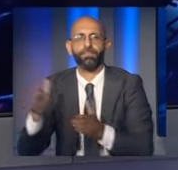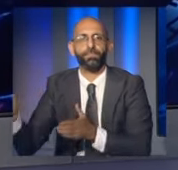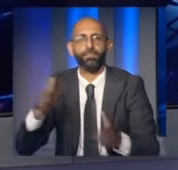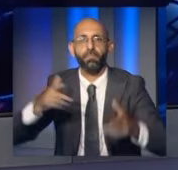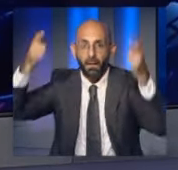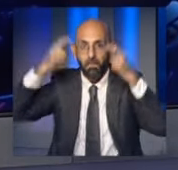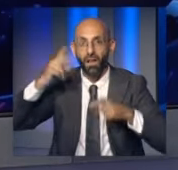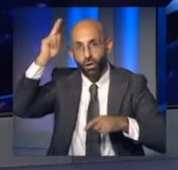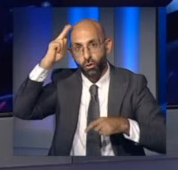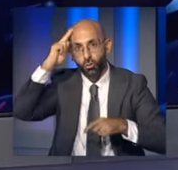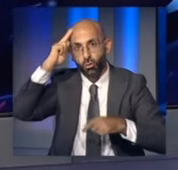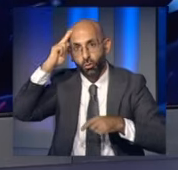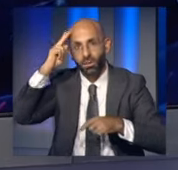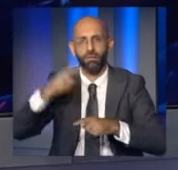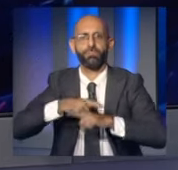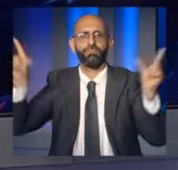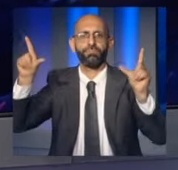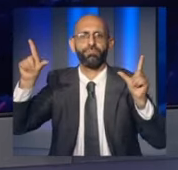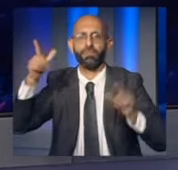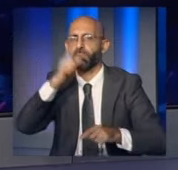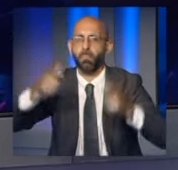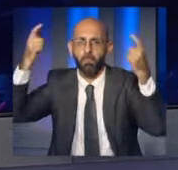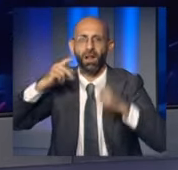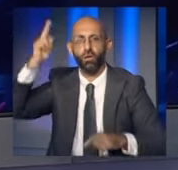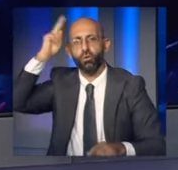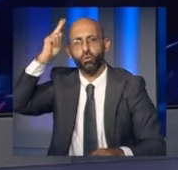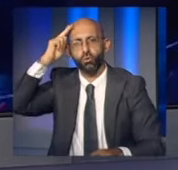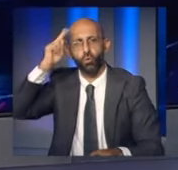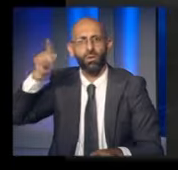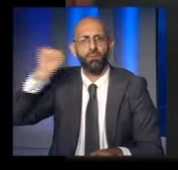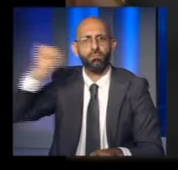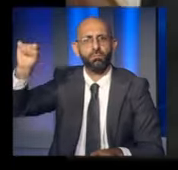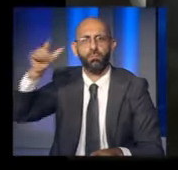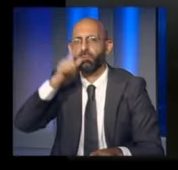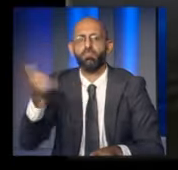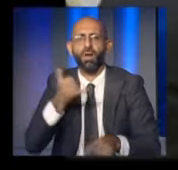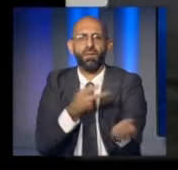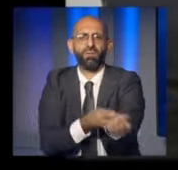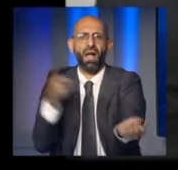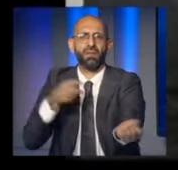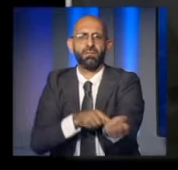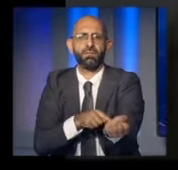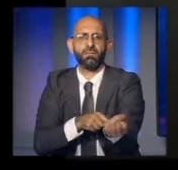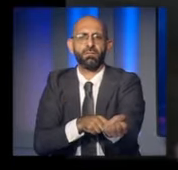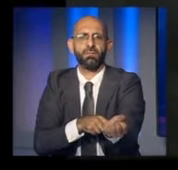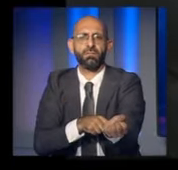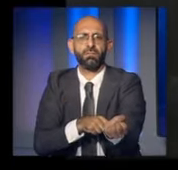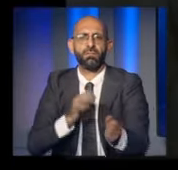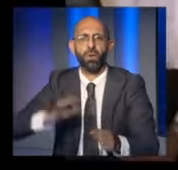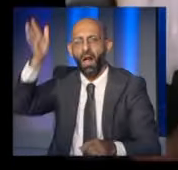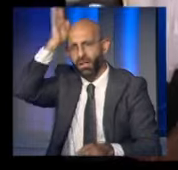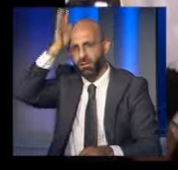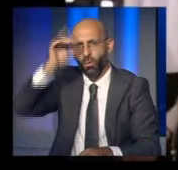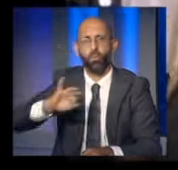أعلن الديوان الملكي السعودي في بيان: لقد تقرر أن يجري خادم الحرمين الشريفين الملك سلمان بن عبد العزيز آل